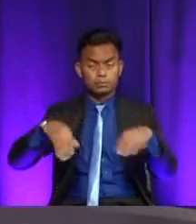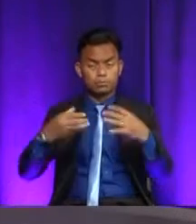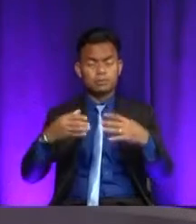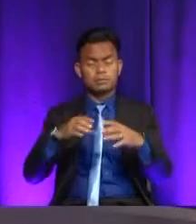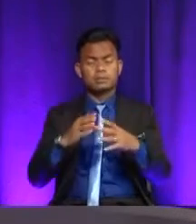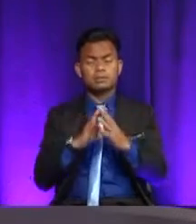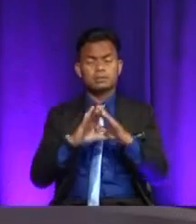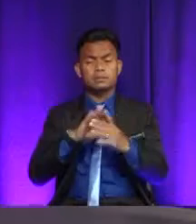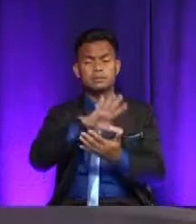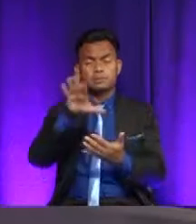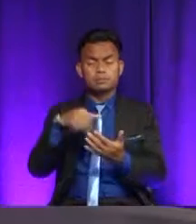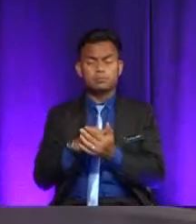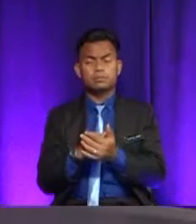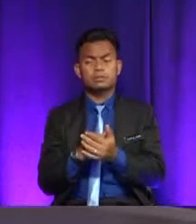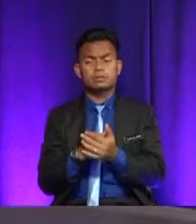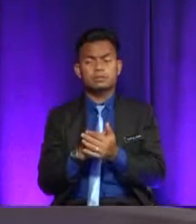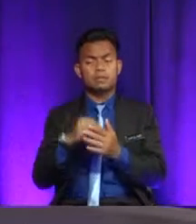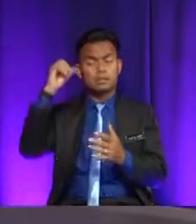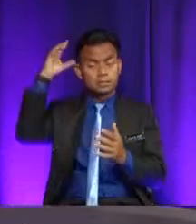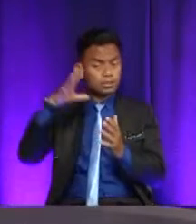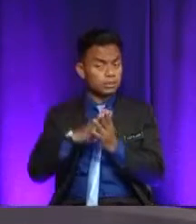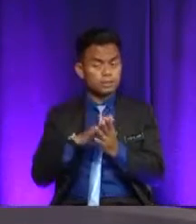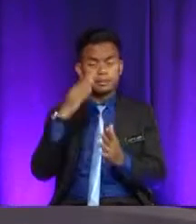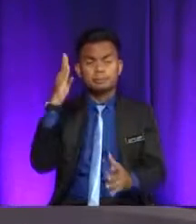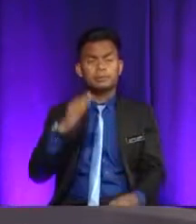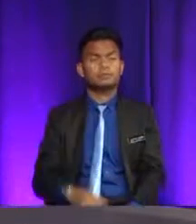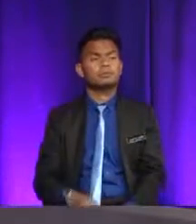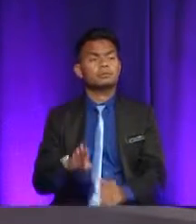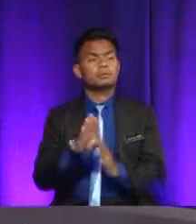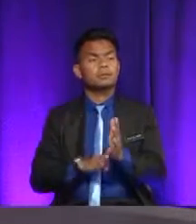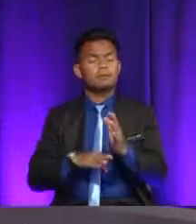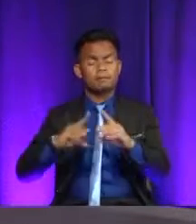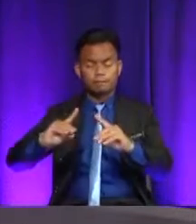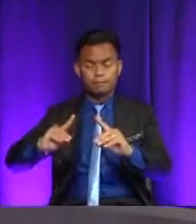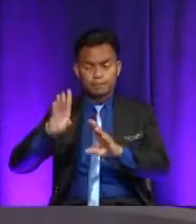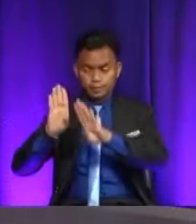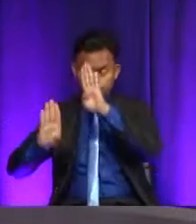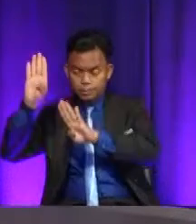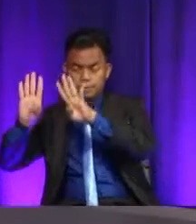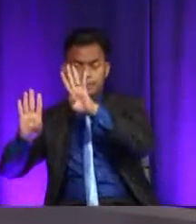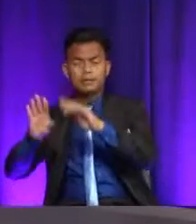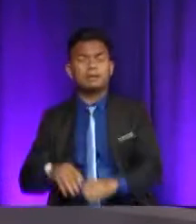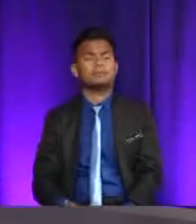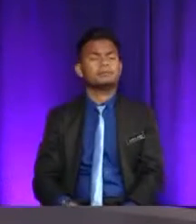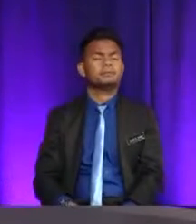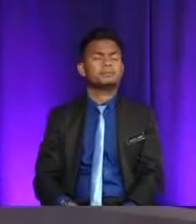cahaya biru berfrekuensi Oke ini frekuensi cahaya saya oke